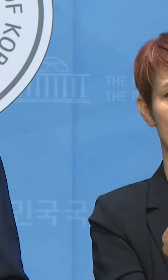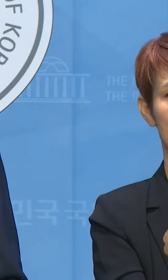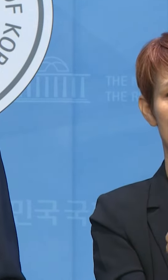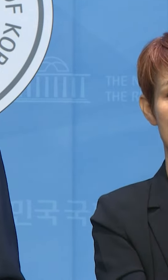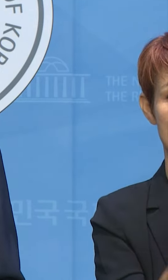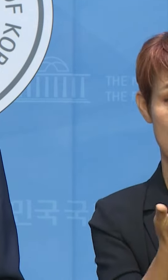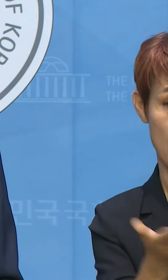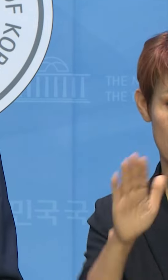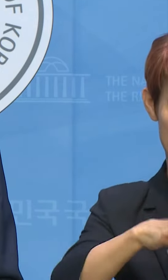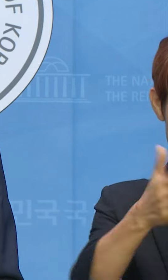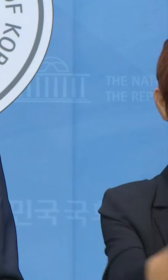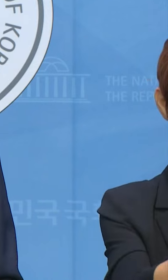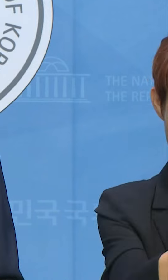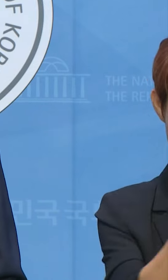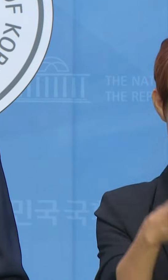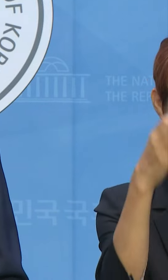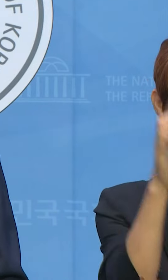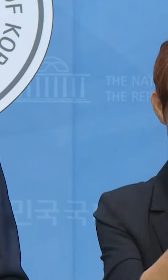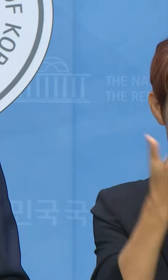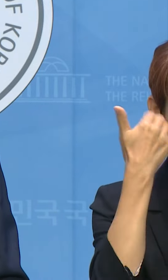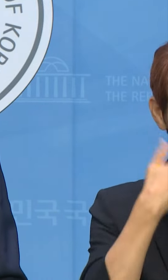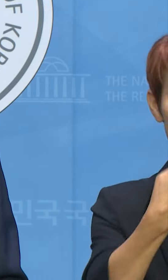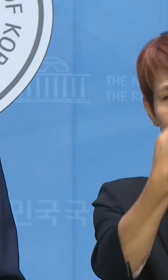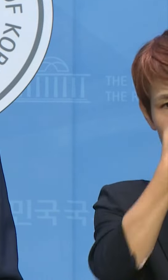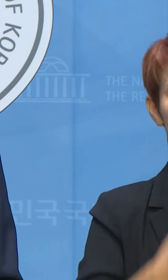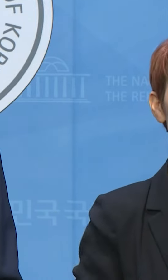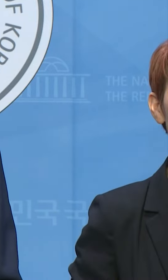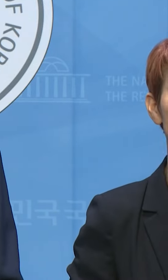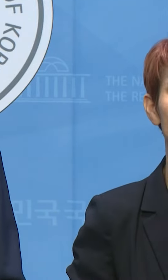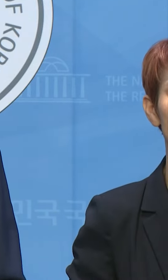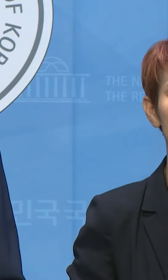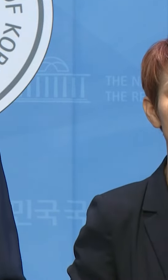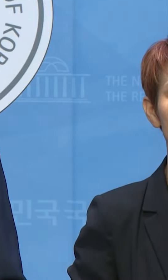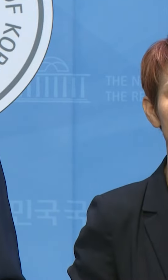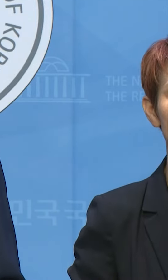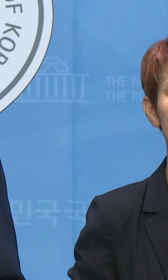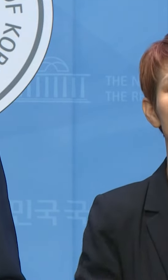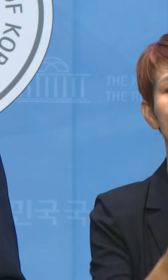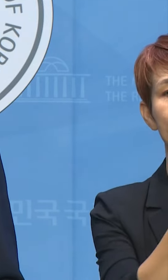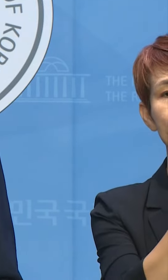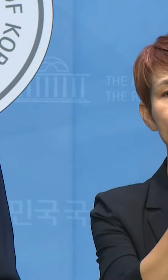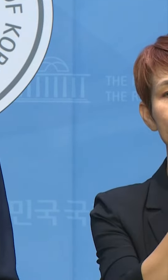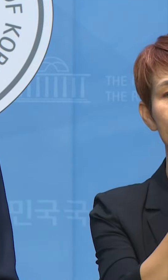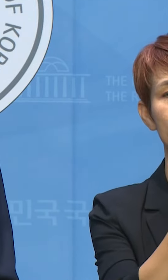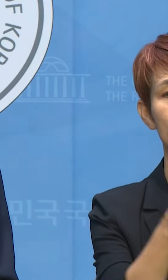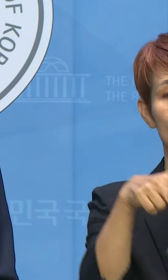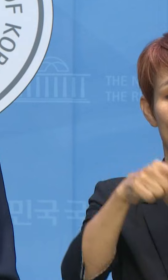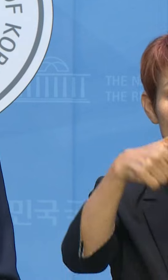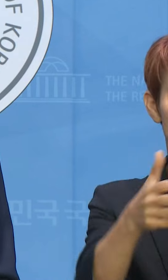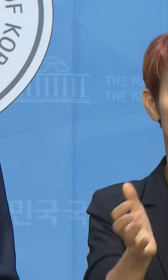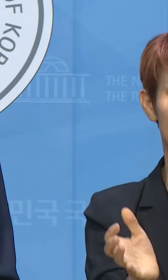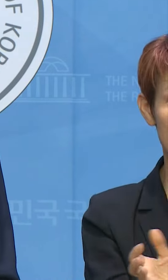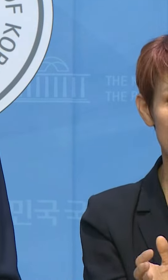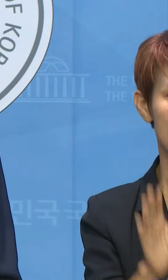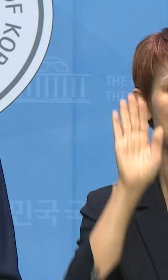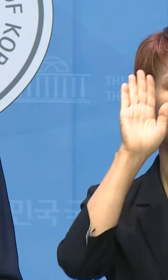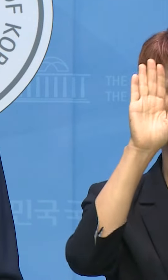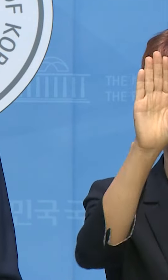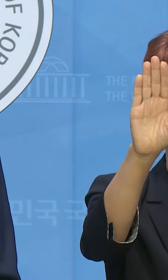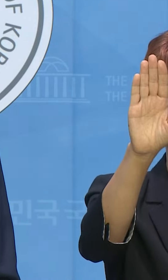신당을 이끄는이는 바로 저 조국일 것입니다 세 번째 조국 혁신당